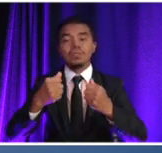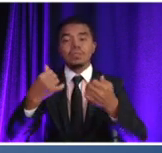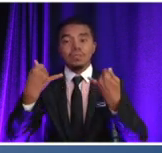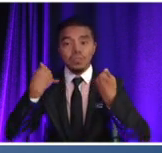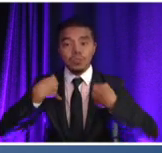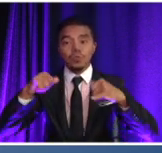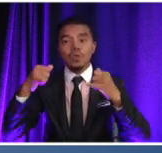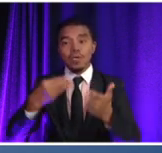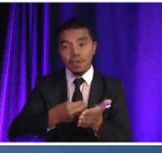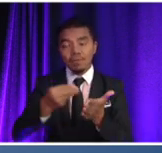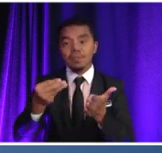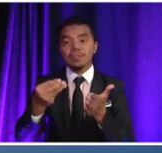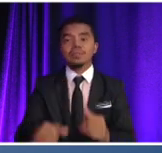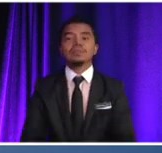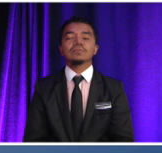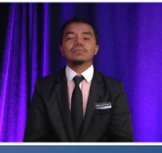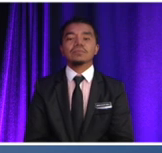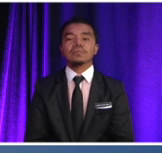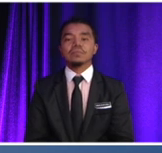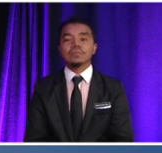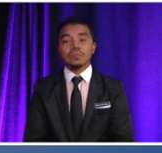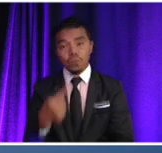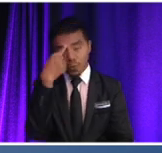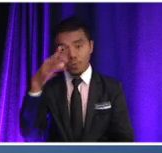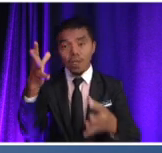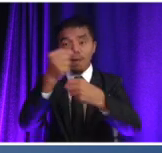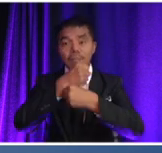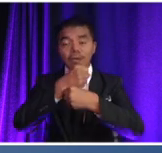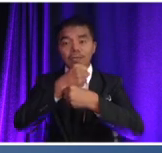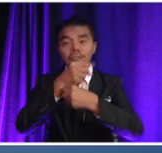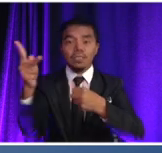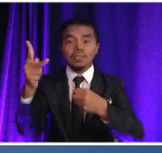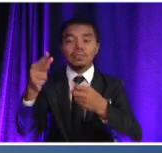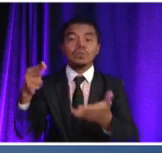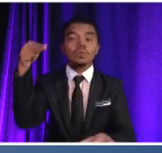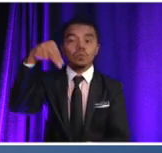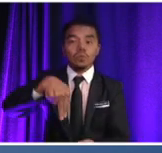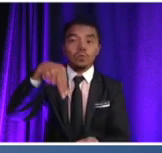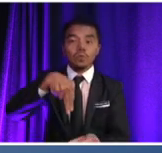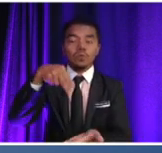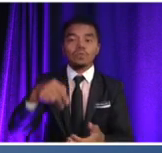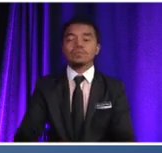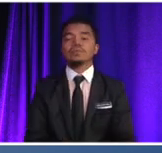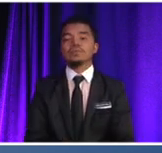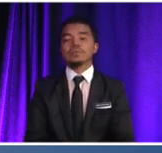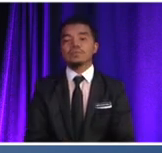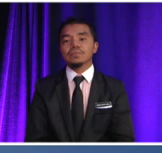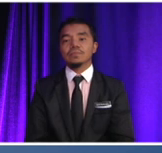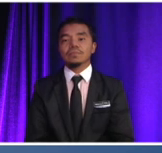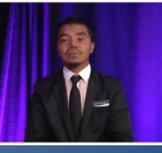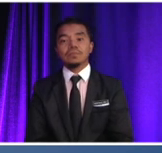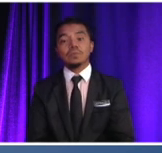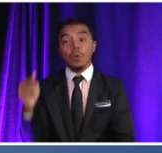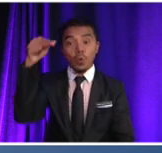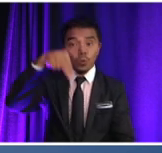atau penikmatan dengan tujuan untuk mendapatkan keuntungan keuntungan di sini ini dia maksudnya keuntungan jangka masa